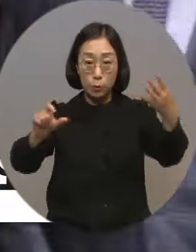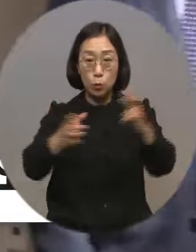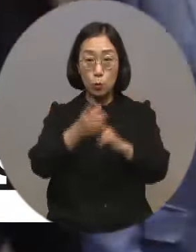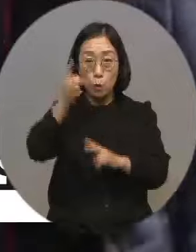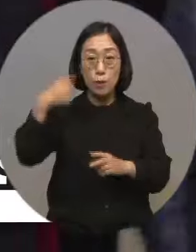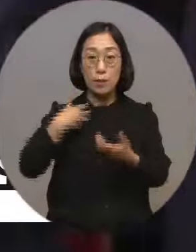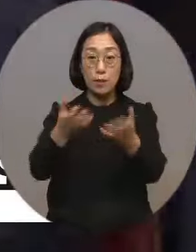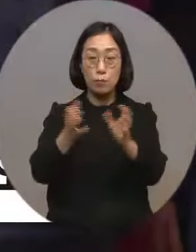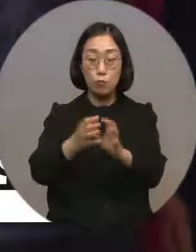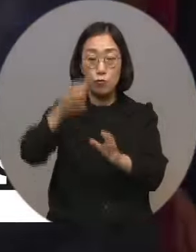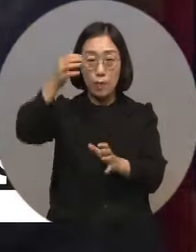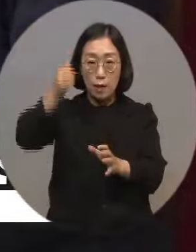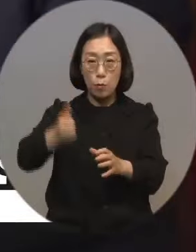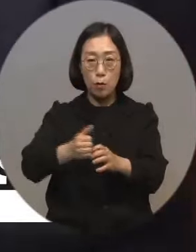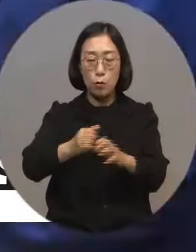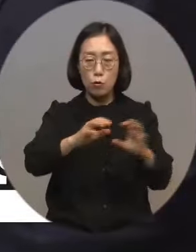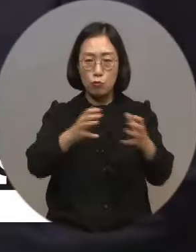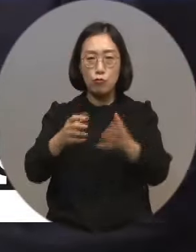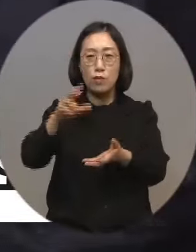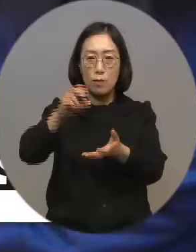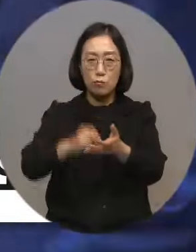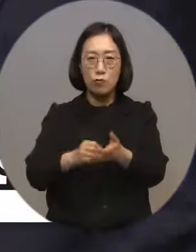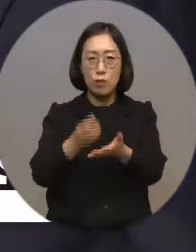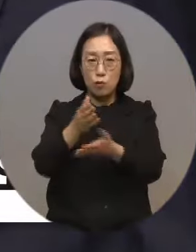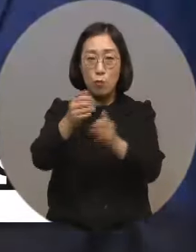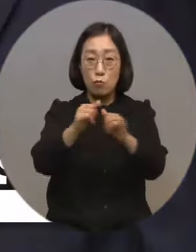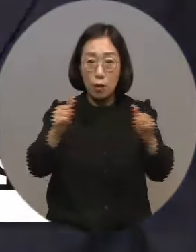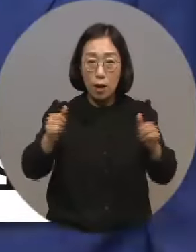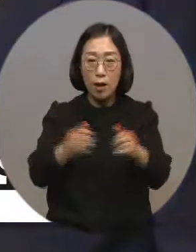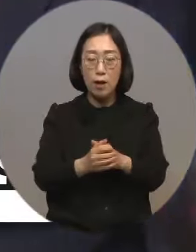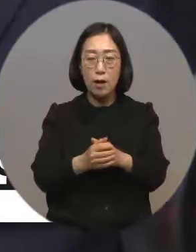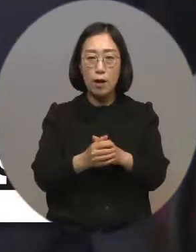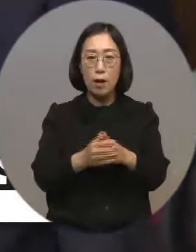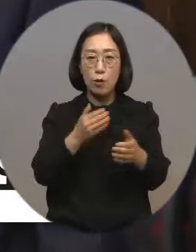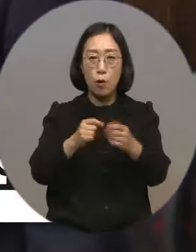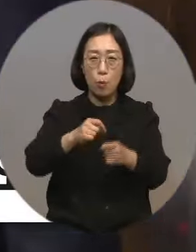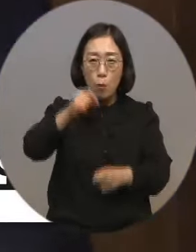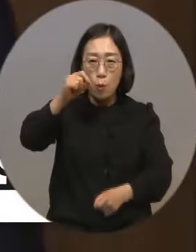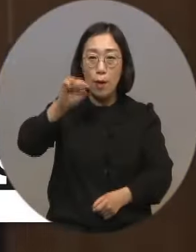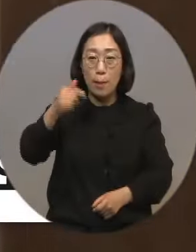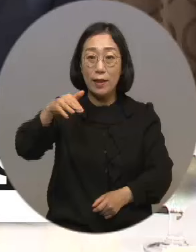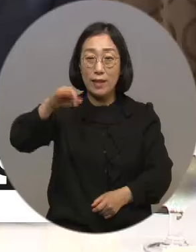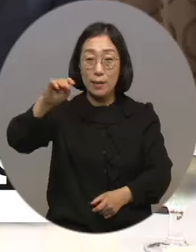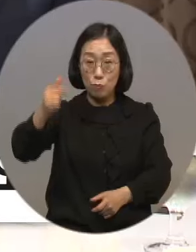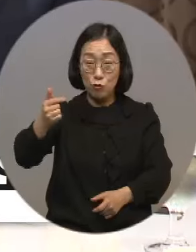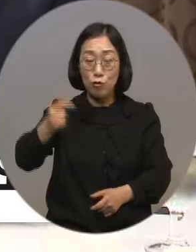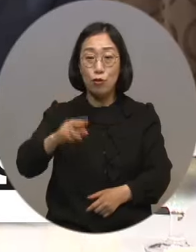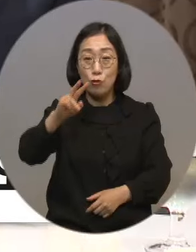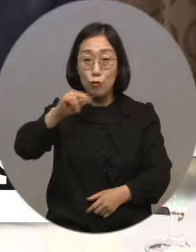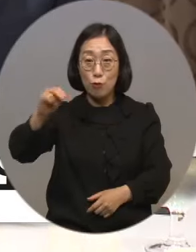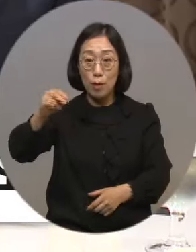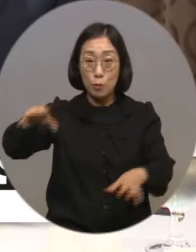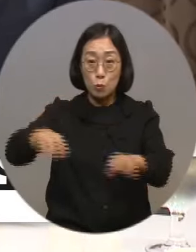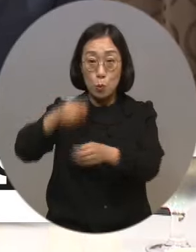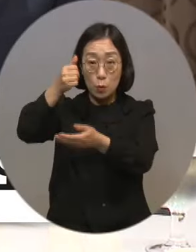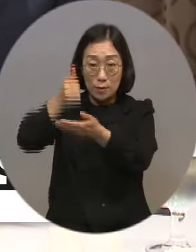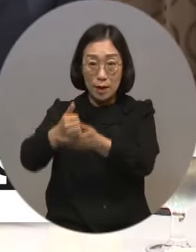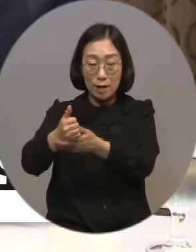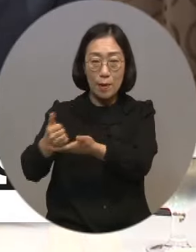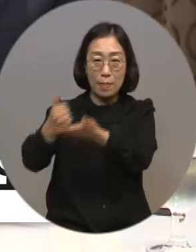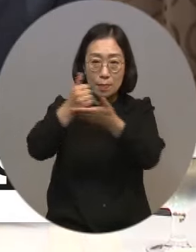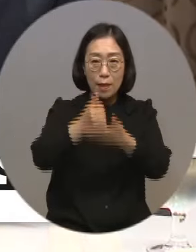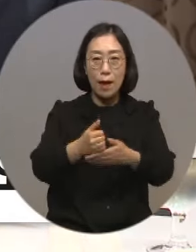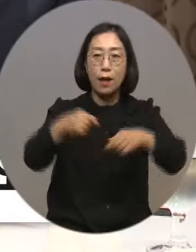통일부 장관은 국제문제 전문가이자 우리 사회의 올로인 반기문 제8대 유엔 사무총장 등과 간담회를